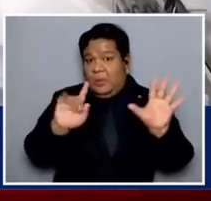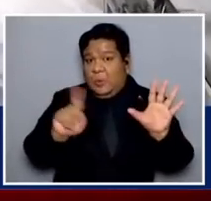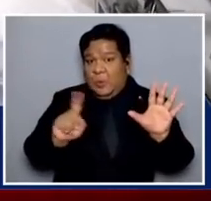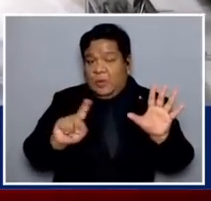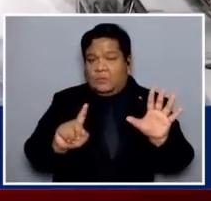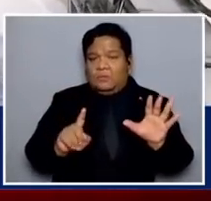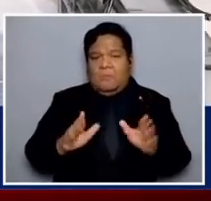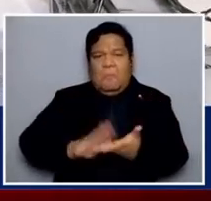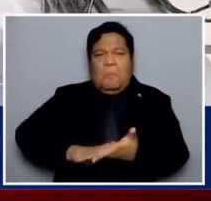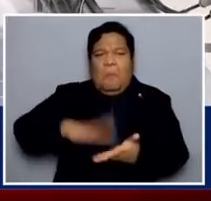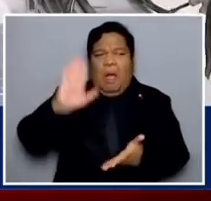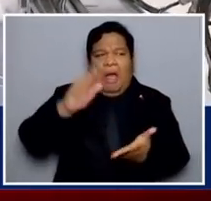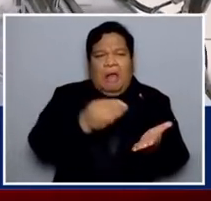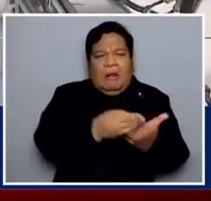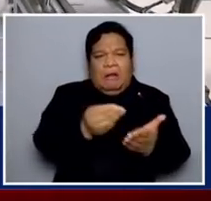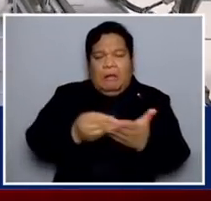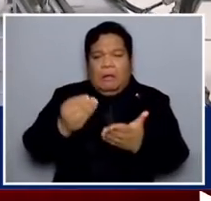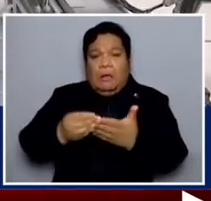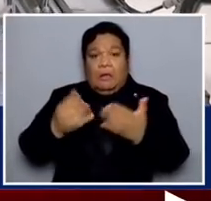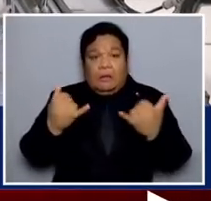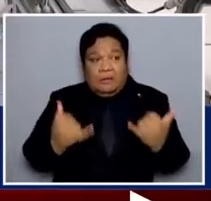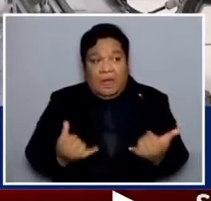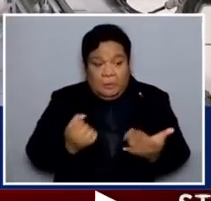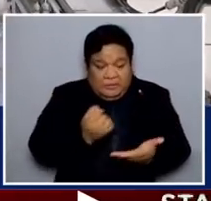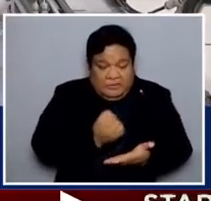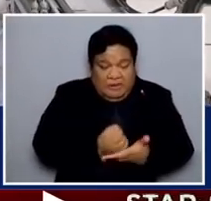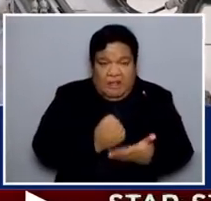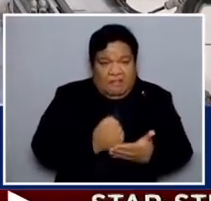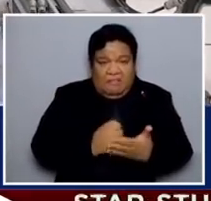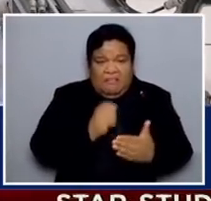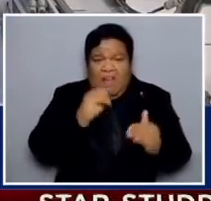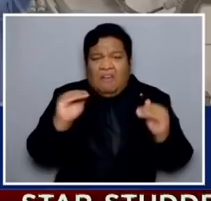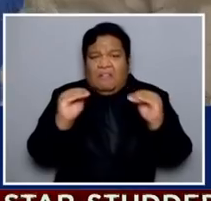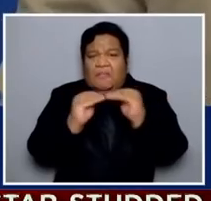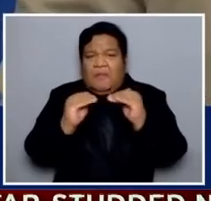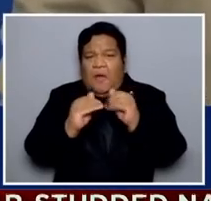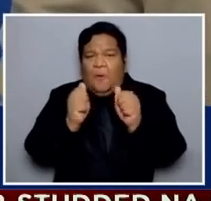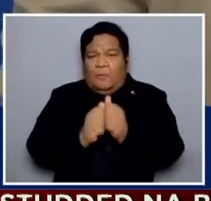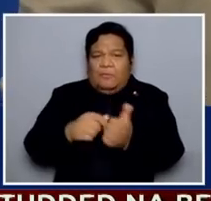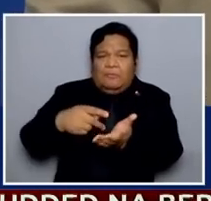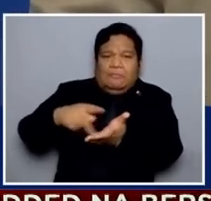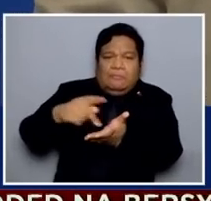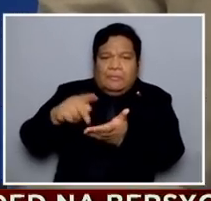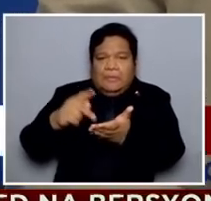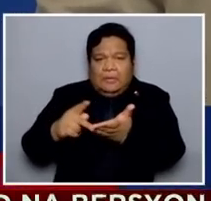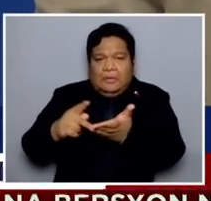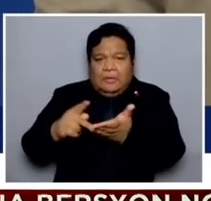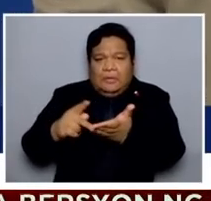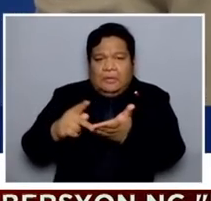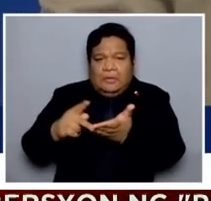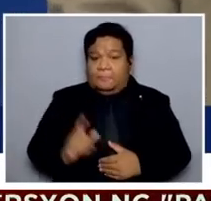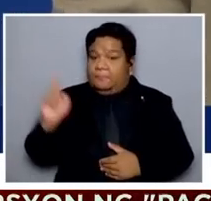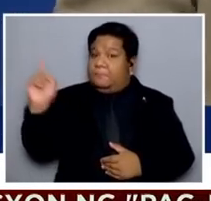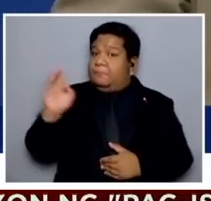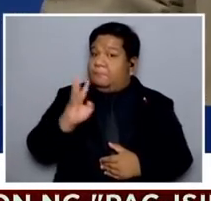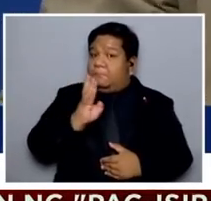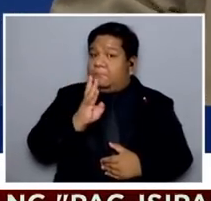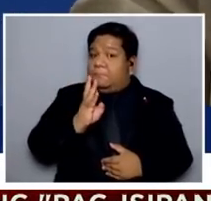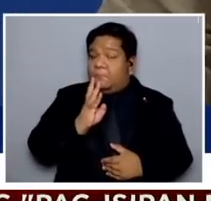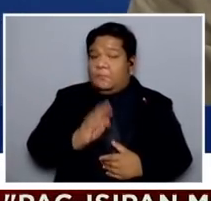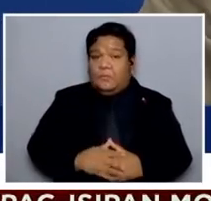bilihin at below poverty level ang minimum wage. 20 pesos lang ang